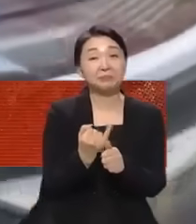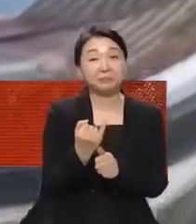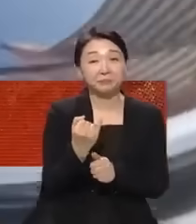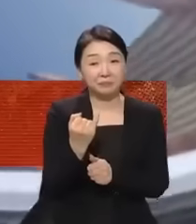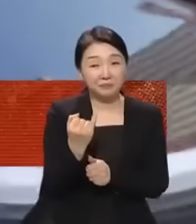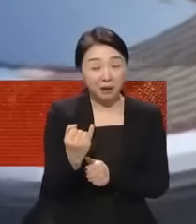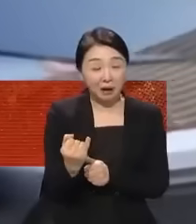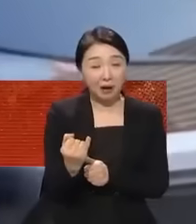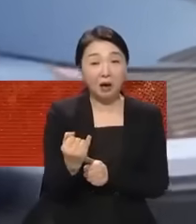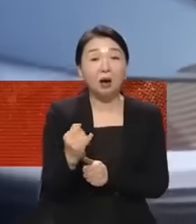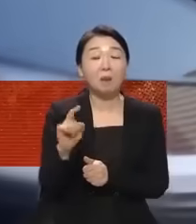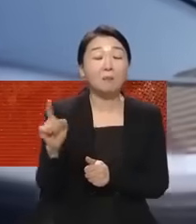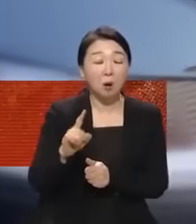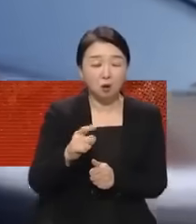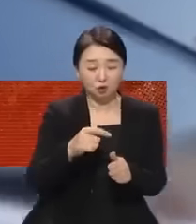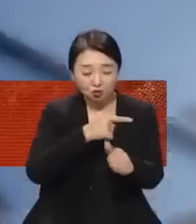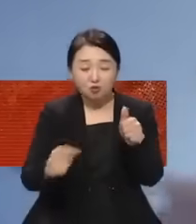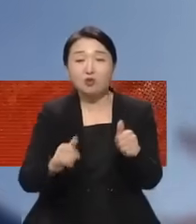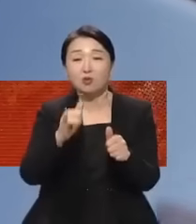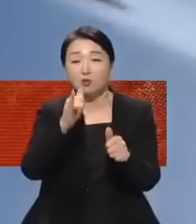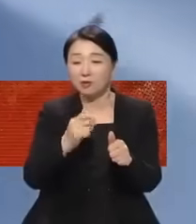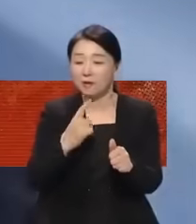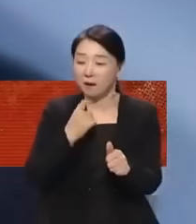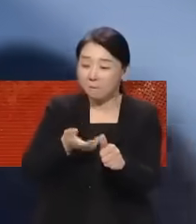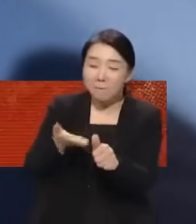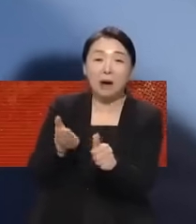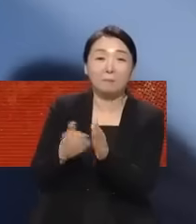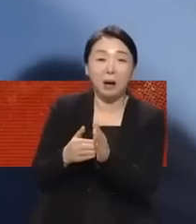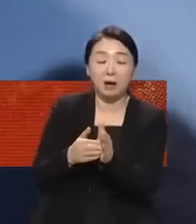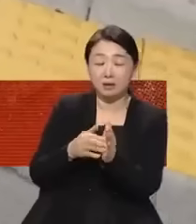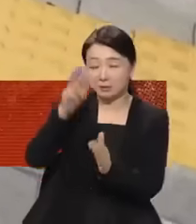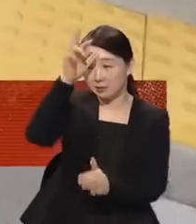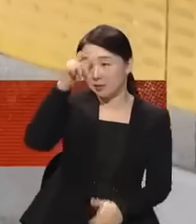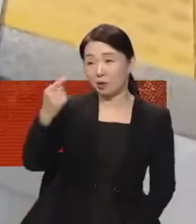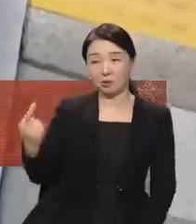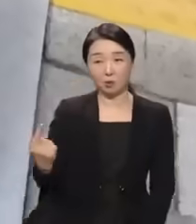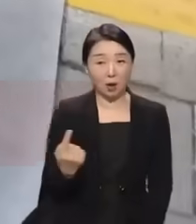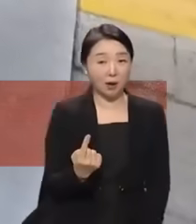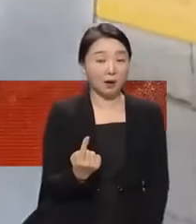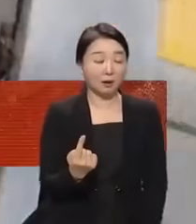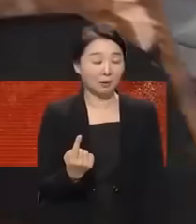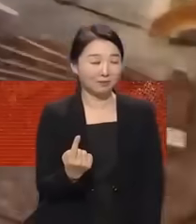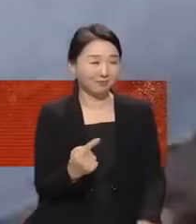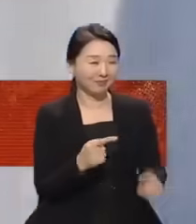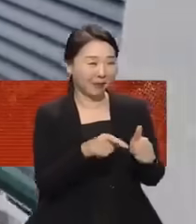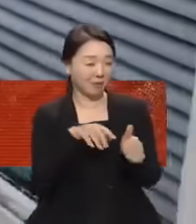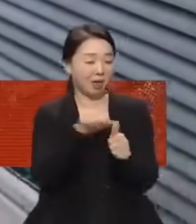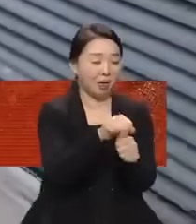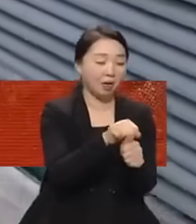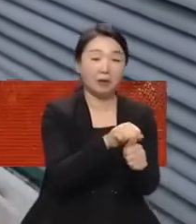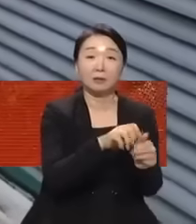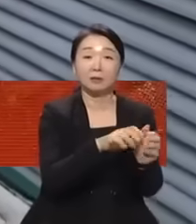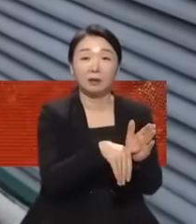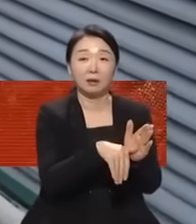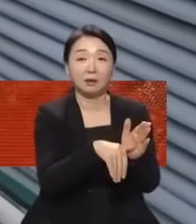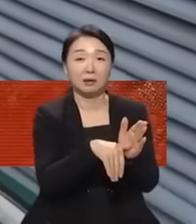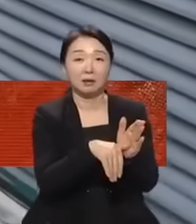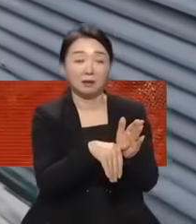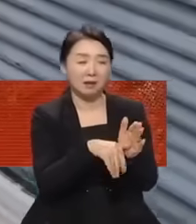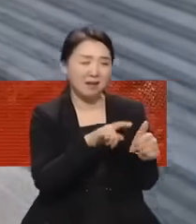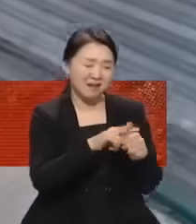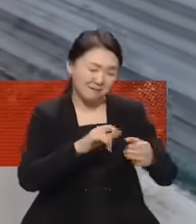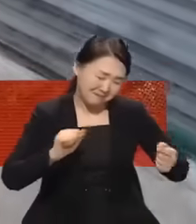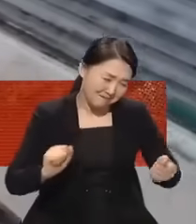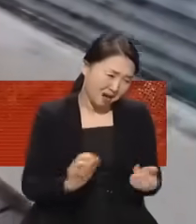신고를 했다고 합니다 그런데 경찰이 출동을 했겠죠 경찰이 출동을 해 가지고 현장에서 남성을 제시하려고 하는데 계속해서 난동을